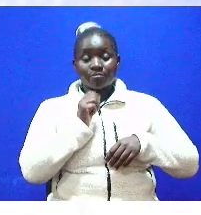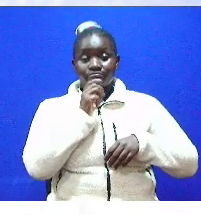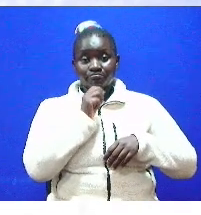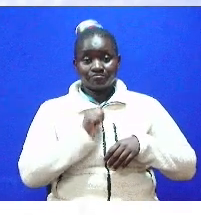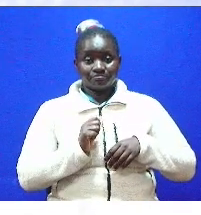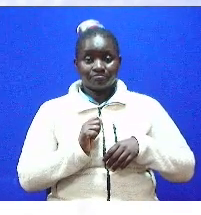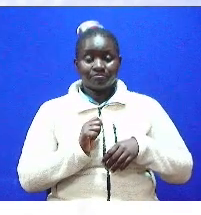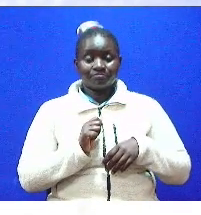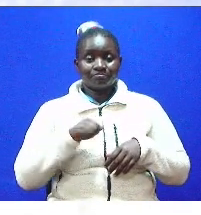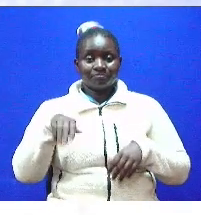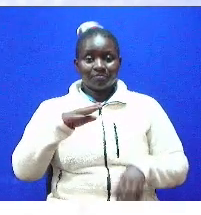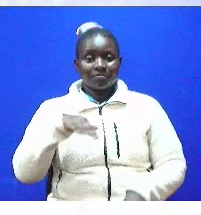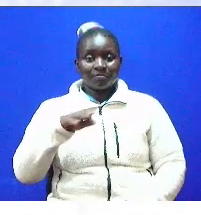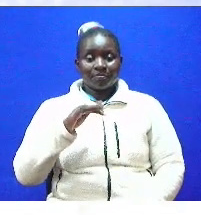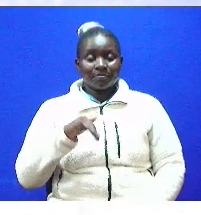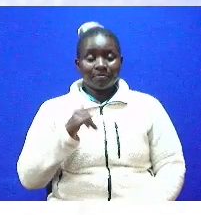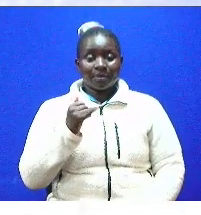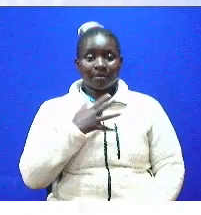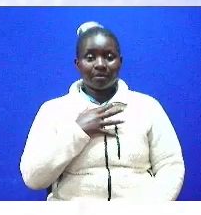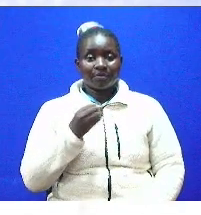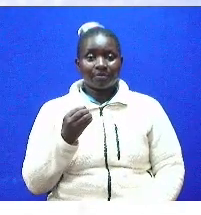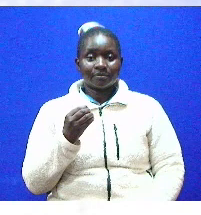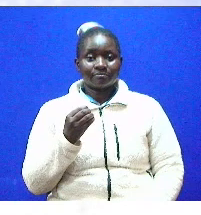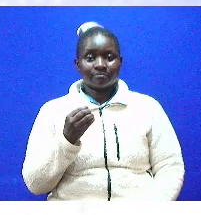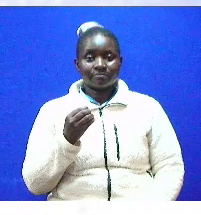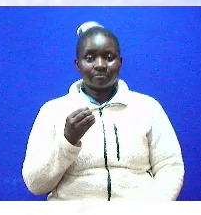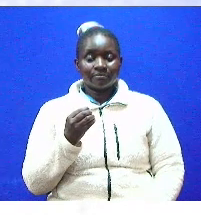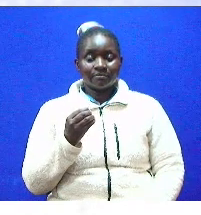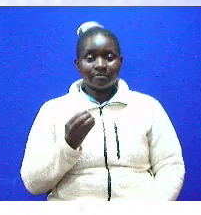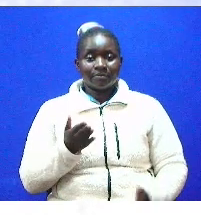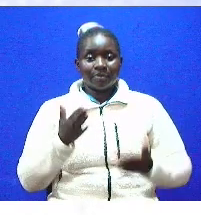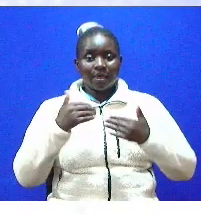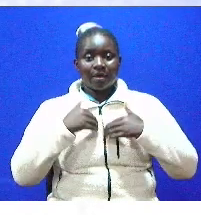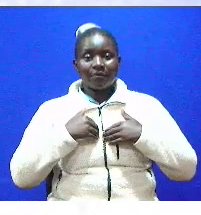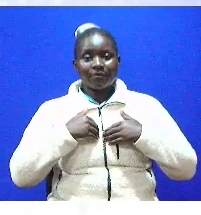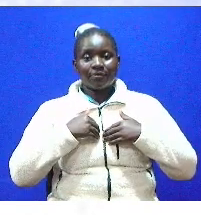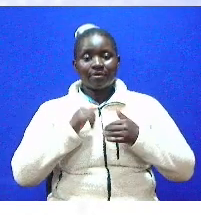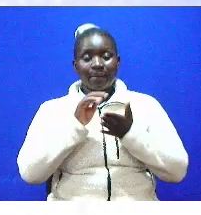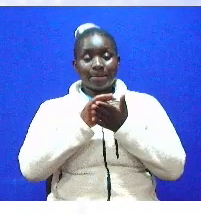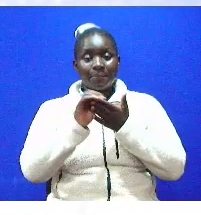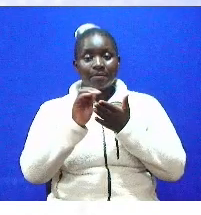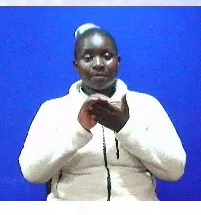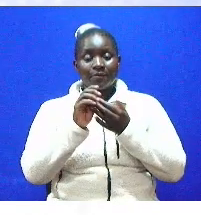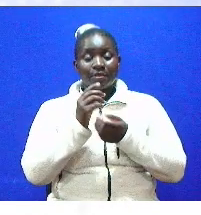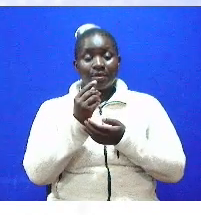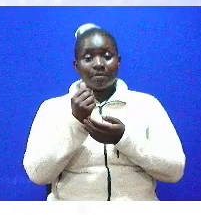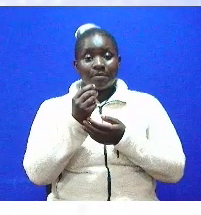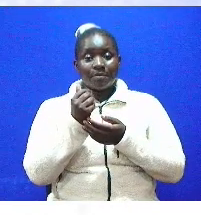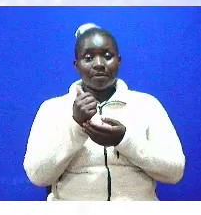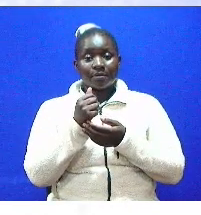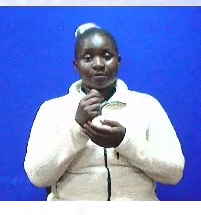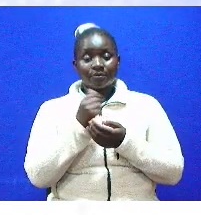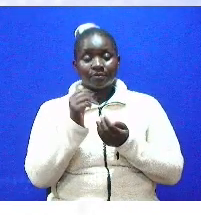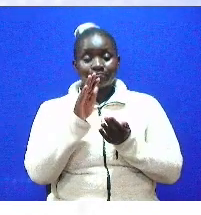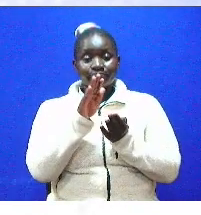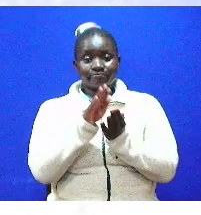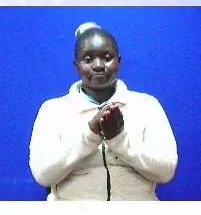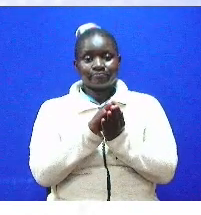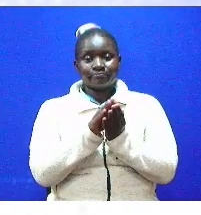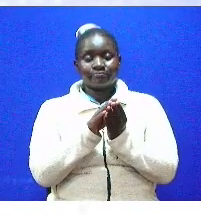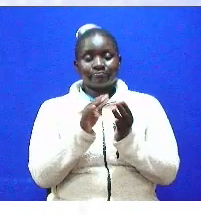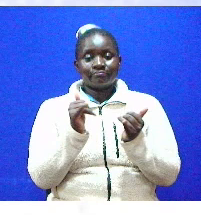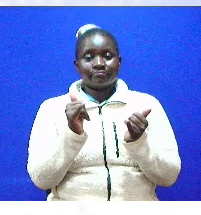ase rogongoro ase bono barachi kotwara okwegenda buna chibese chonchi chikuika ase chia county chao